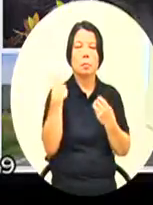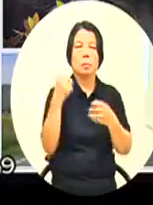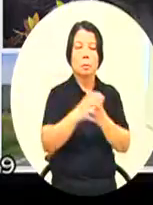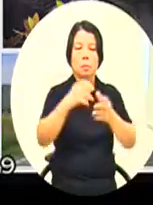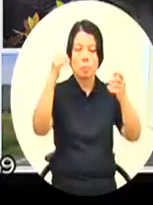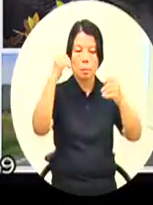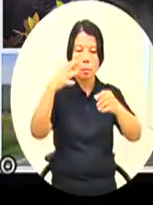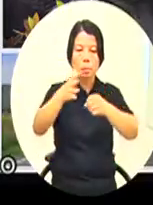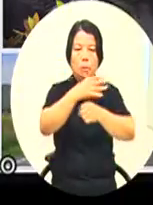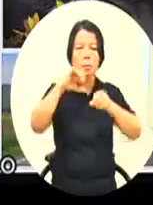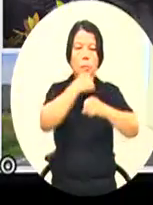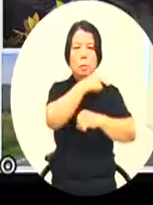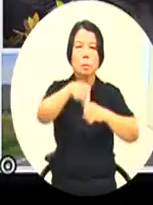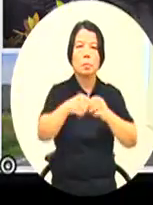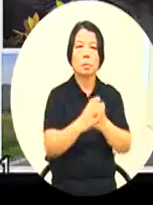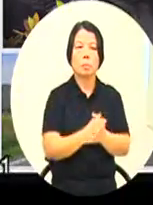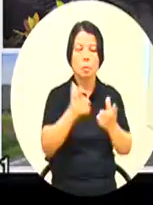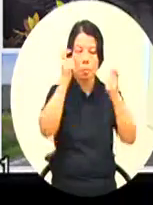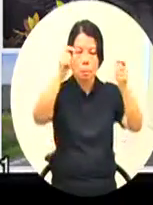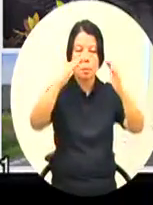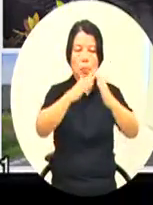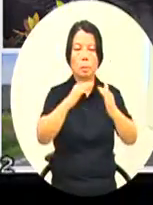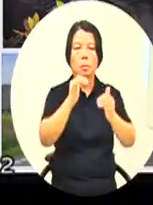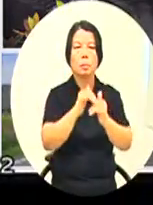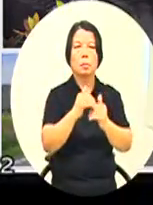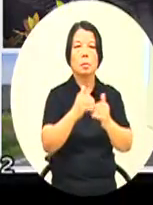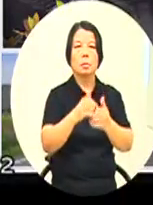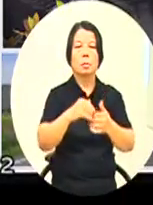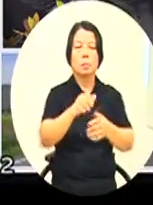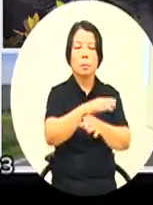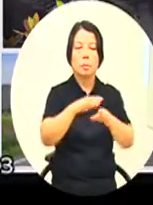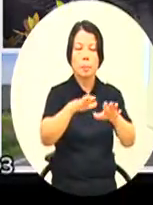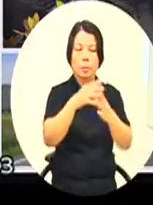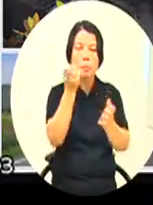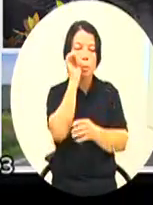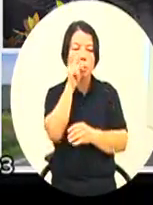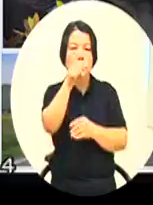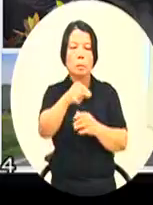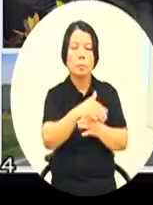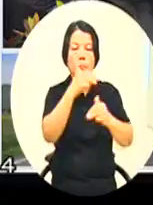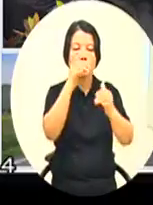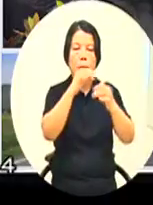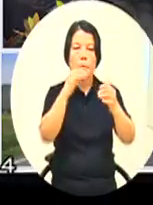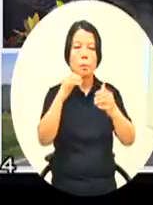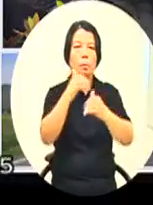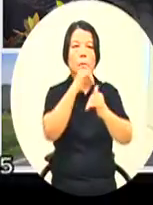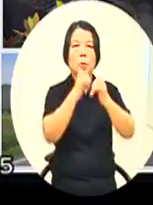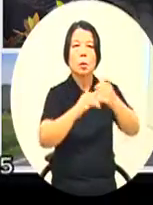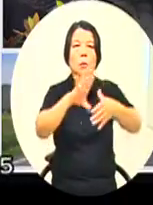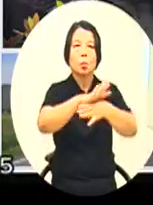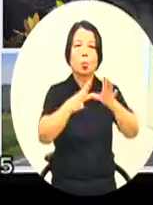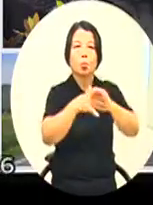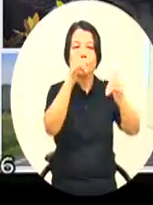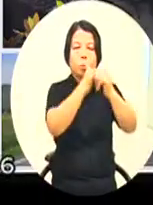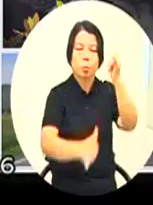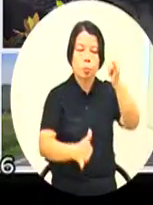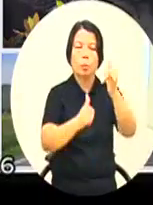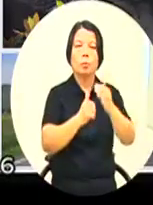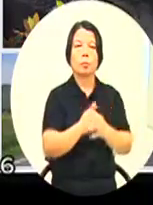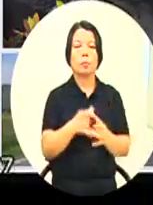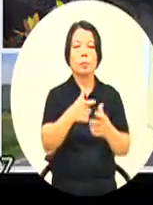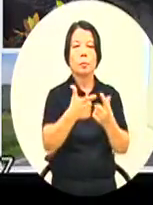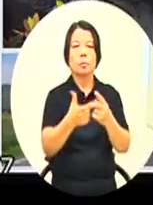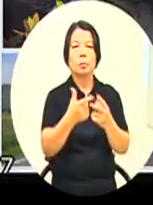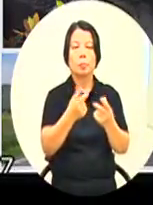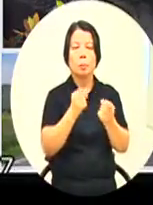局高雄竹港出张所平和町观社群为历史建筑。那无形文化资产的部分，在传统艺